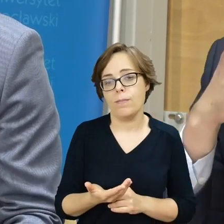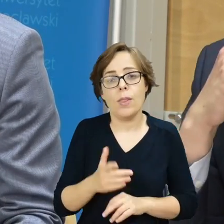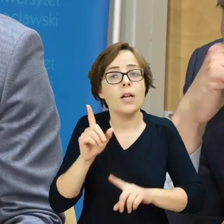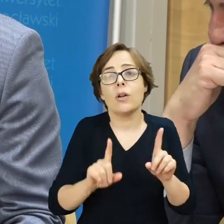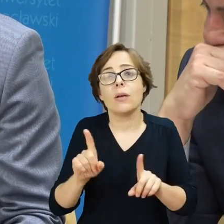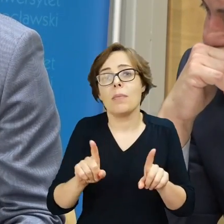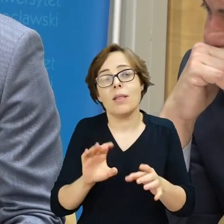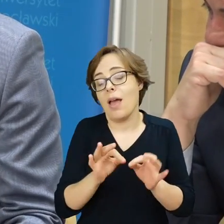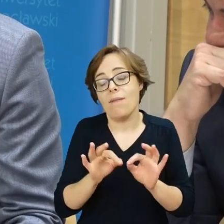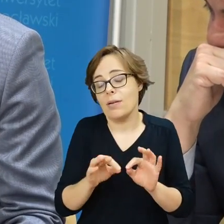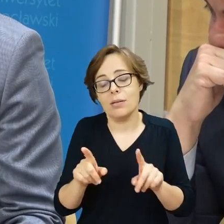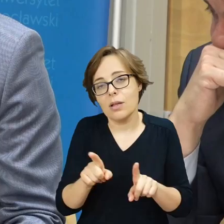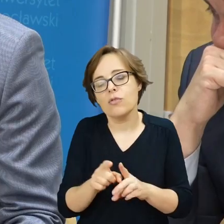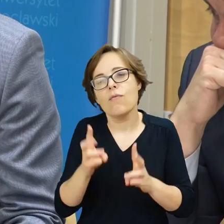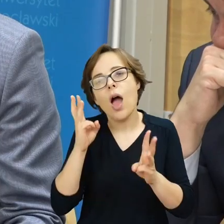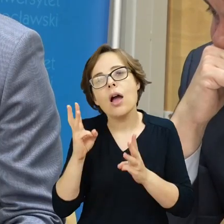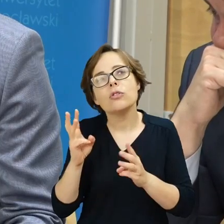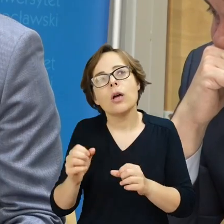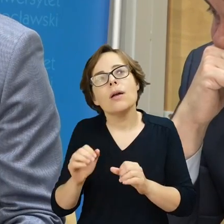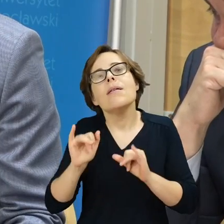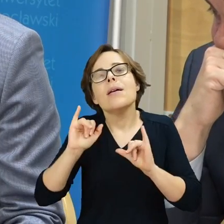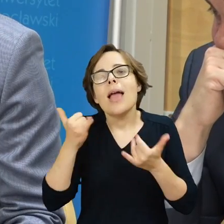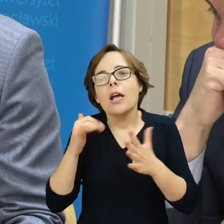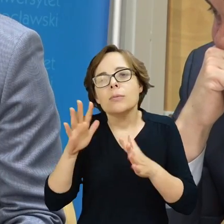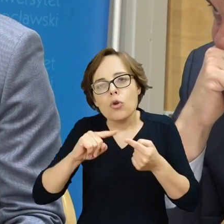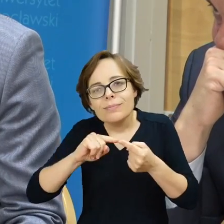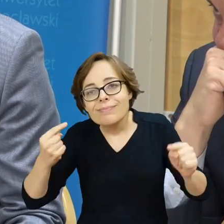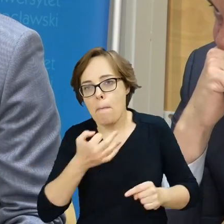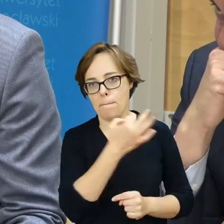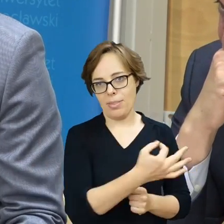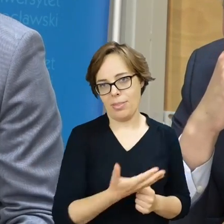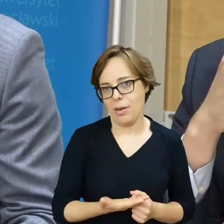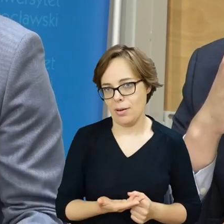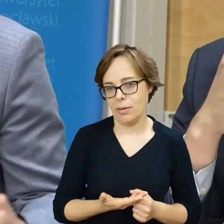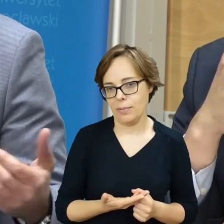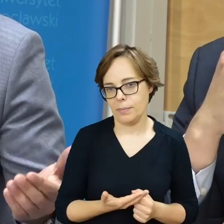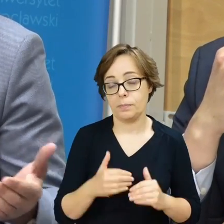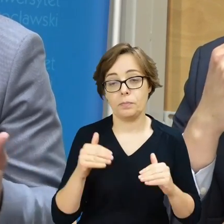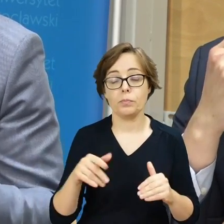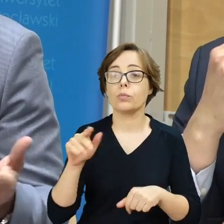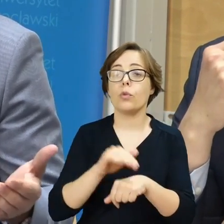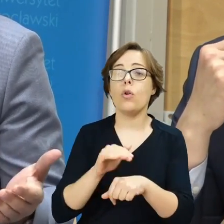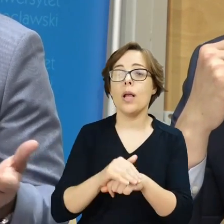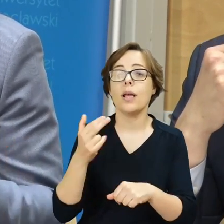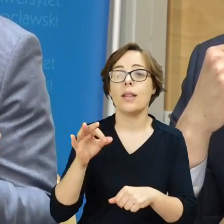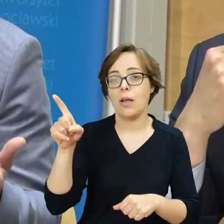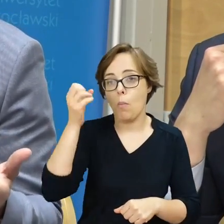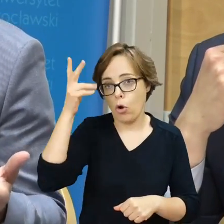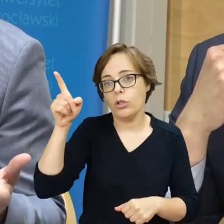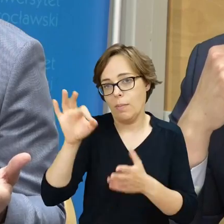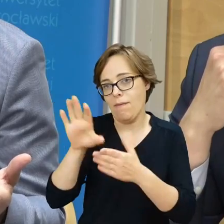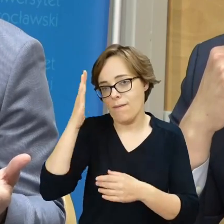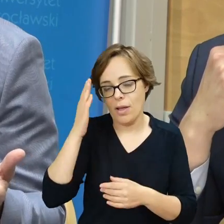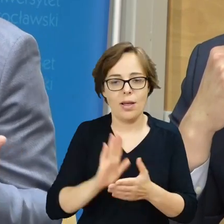nasi może mądrzejsi koledzy z NSA to też wiedzą, no prawda, kwestia pytania,